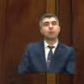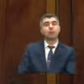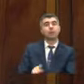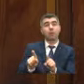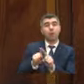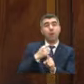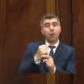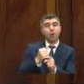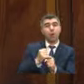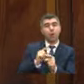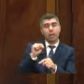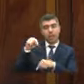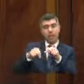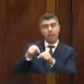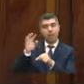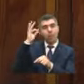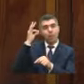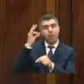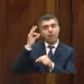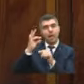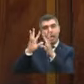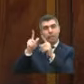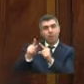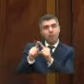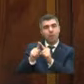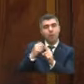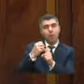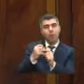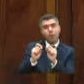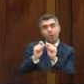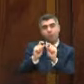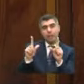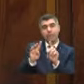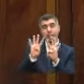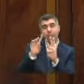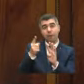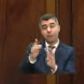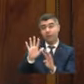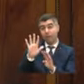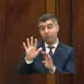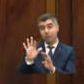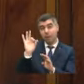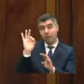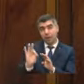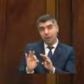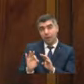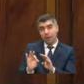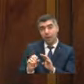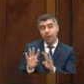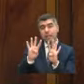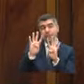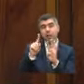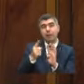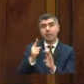صحيح دارته المندوبية السامية للتخطيط ورجعت الأرقام ديالها وبينت بأنها 8.5% بعد التصحيح هو